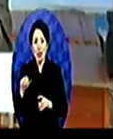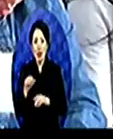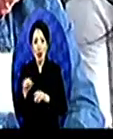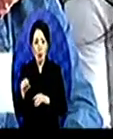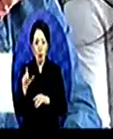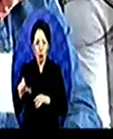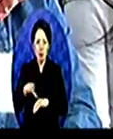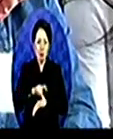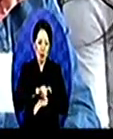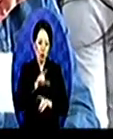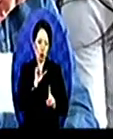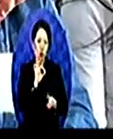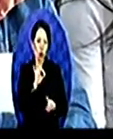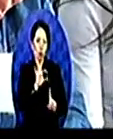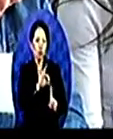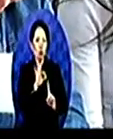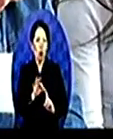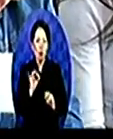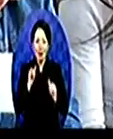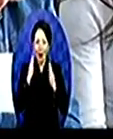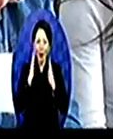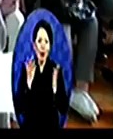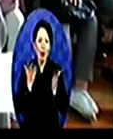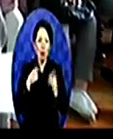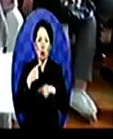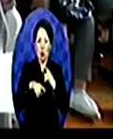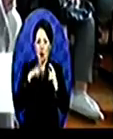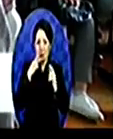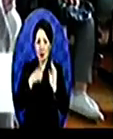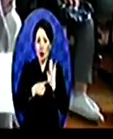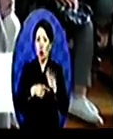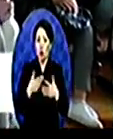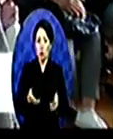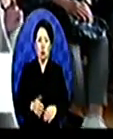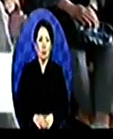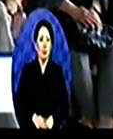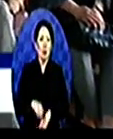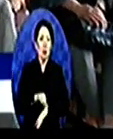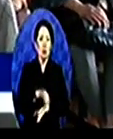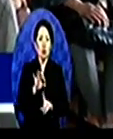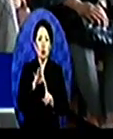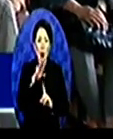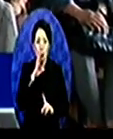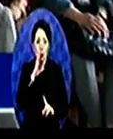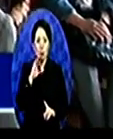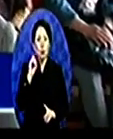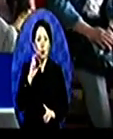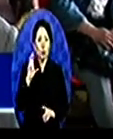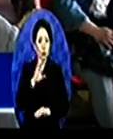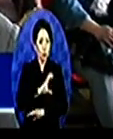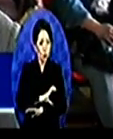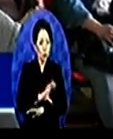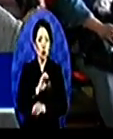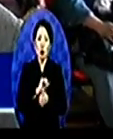дээр анхаарах хэрэгтэй тухай зөвлөгөө мэдээлэл өглөө. Энэ удаа мэрэгжлээ сонгох зугаа ерхий боловсролын сургуулаа төгсөж